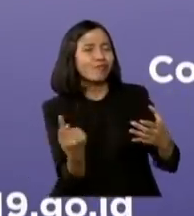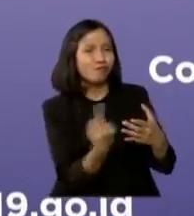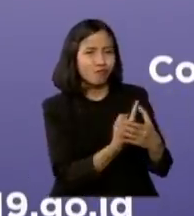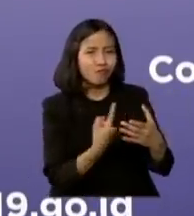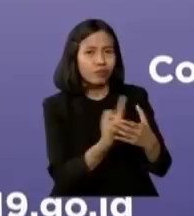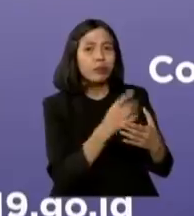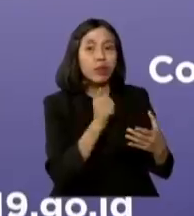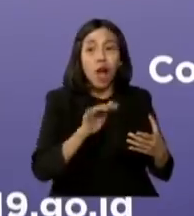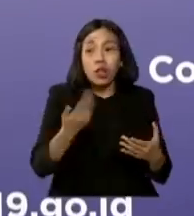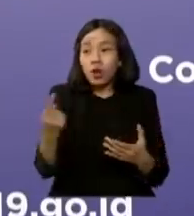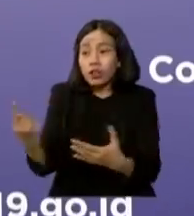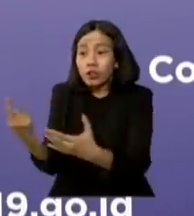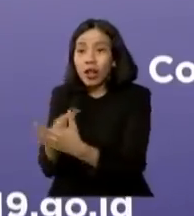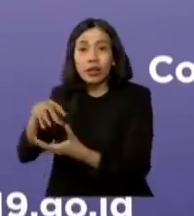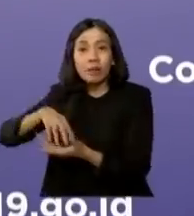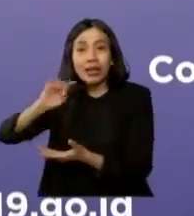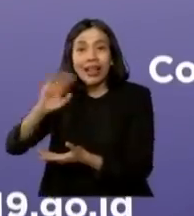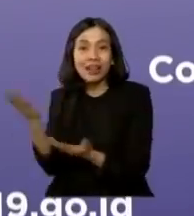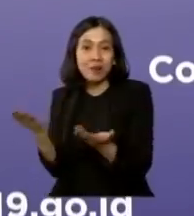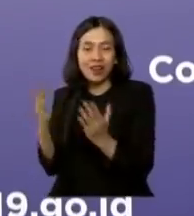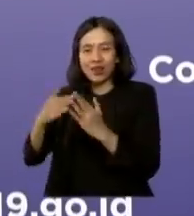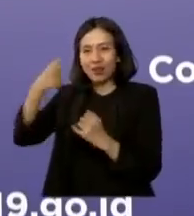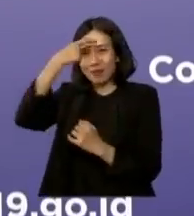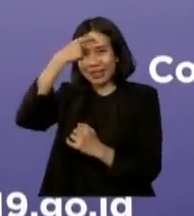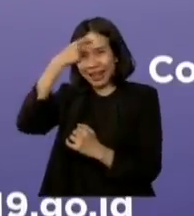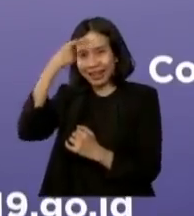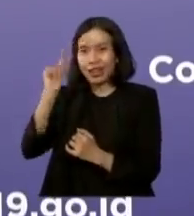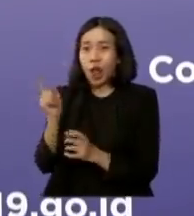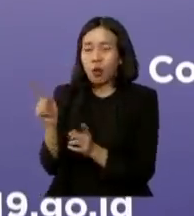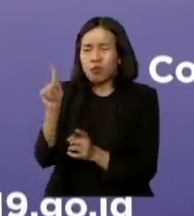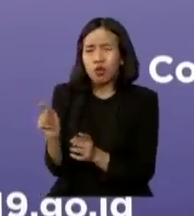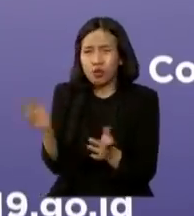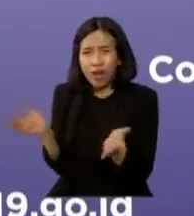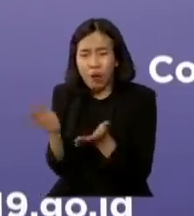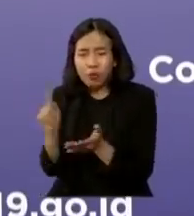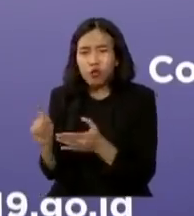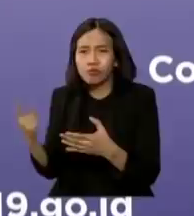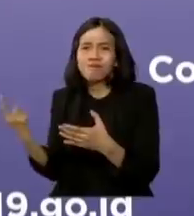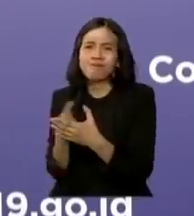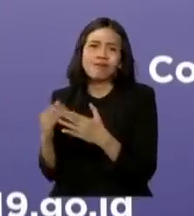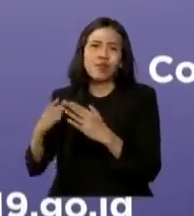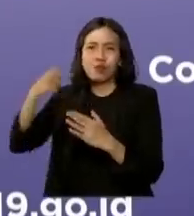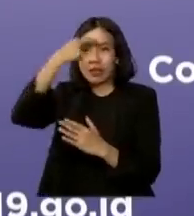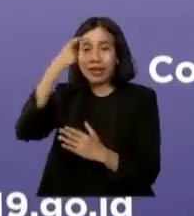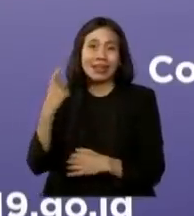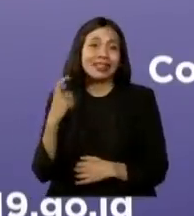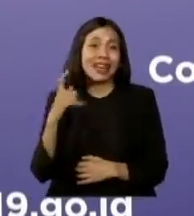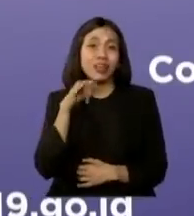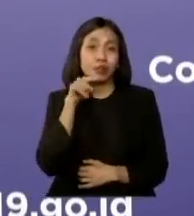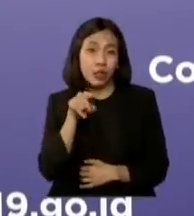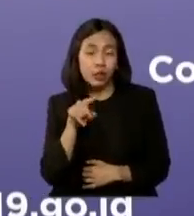isolasi Rumah Sakit manakala memang ada indikasi untuk dirawat dengan cara seperti ini kita akan bisa